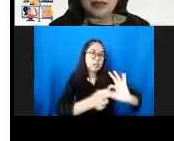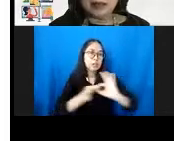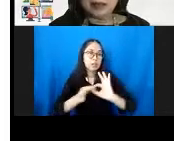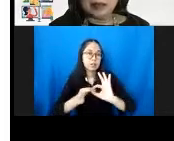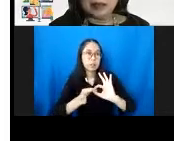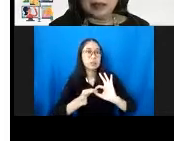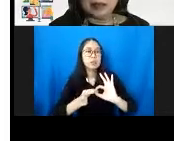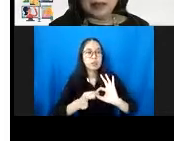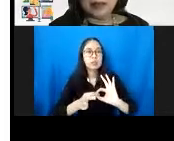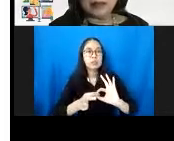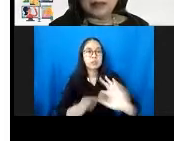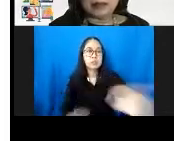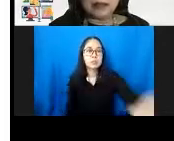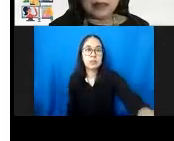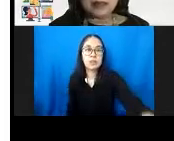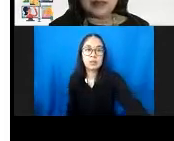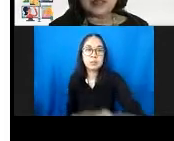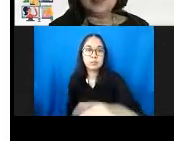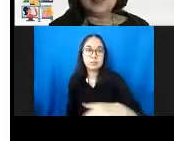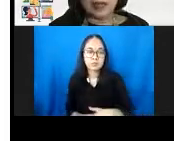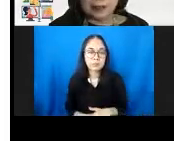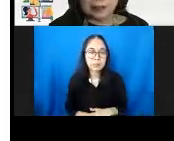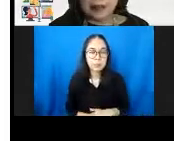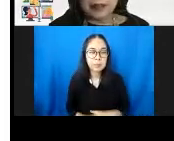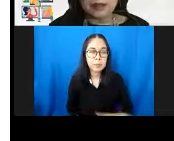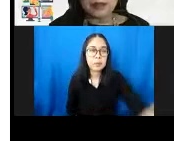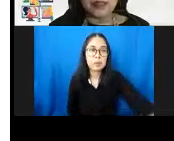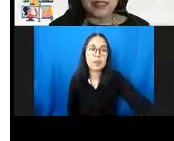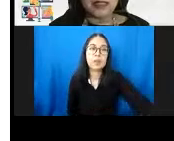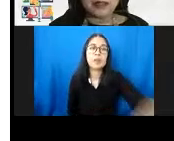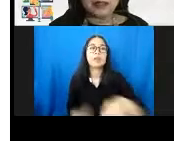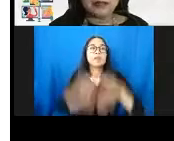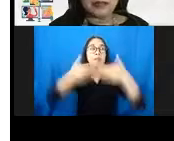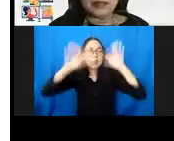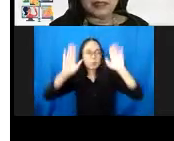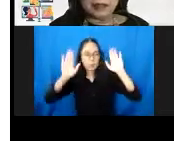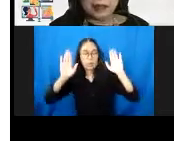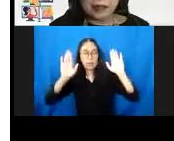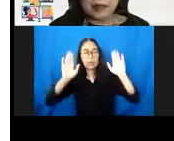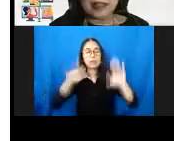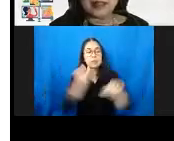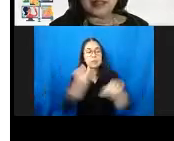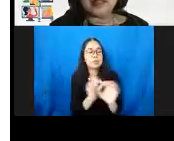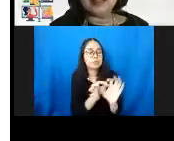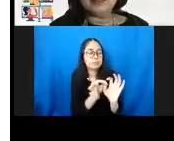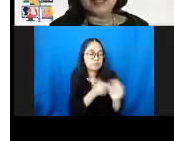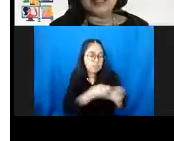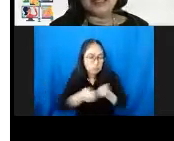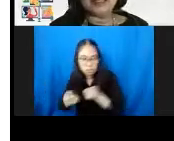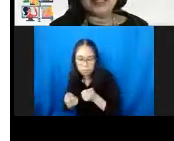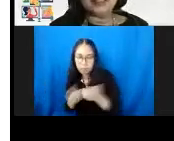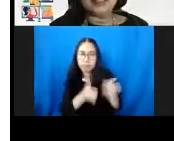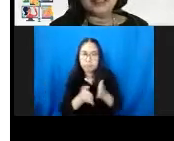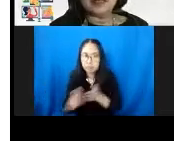dilaksanakan bersifat terbuka, koordinatif, ya. Dan